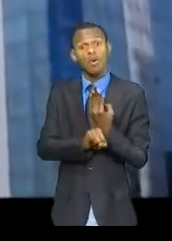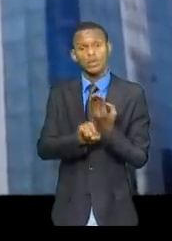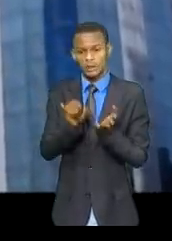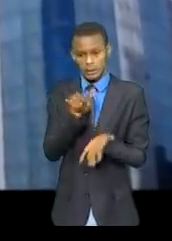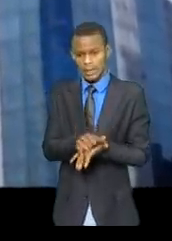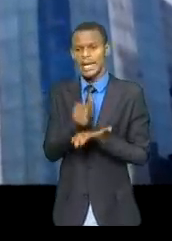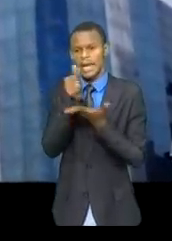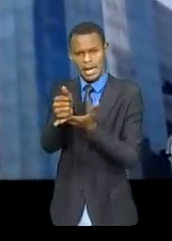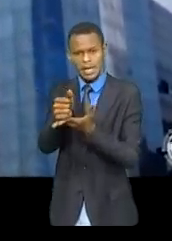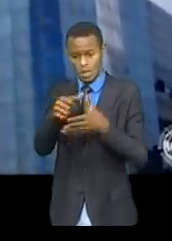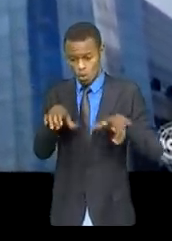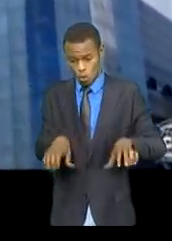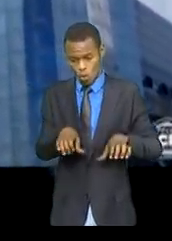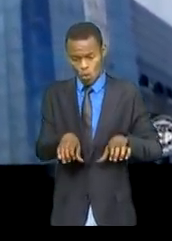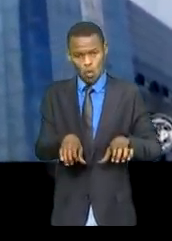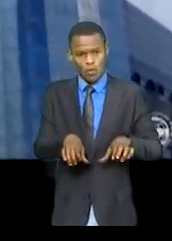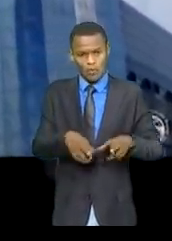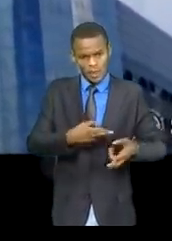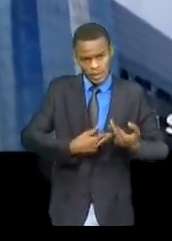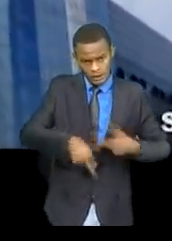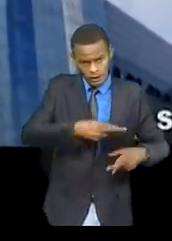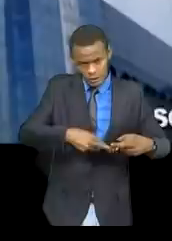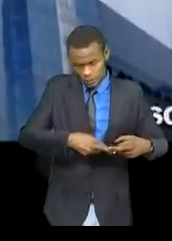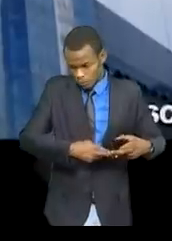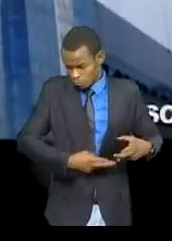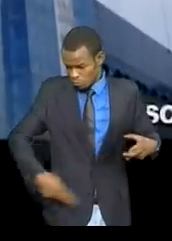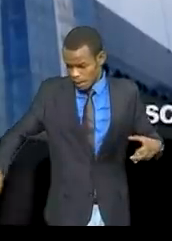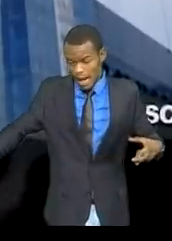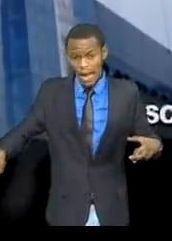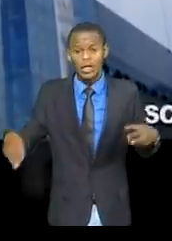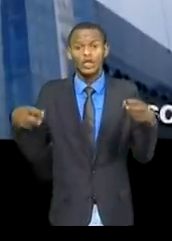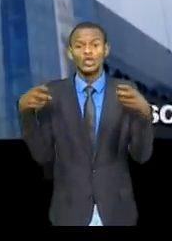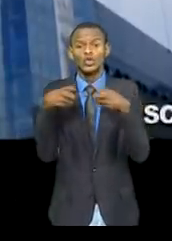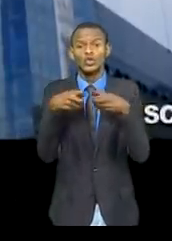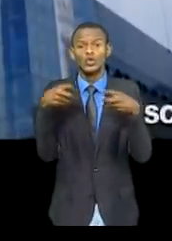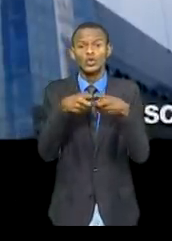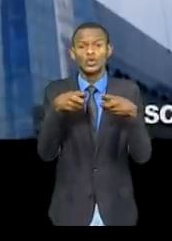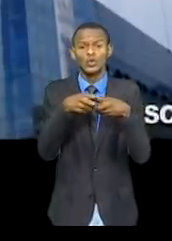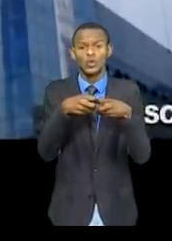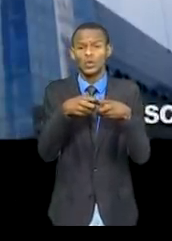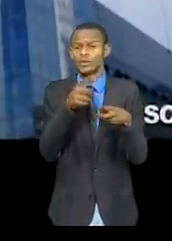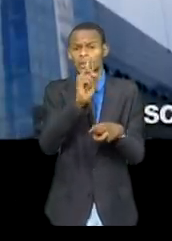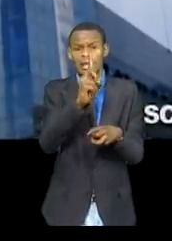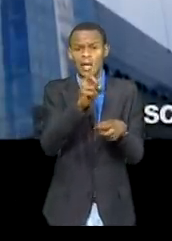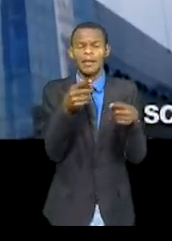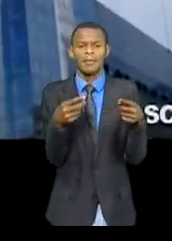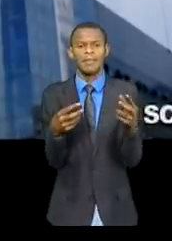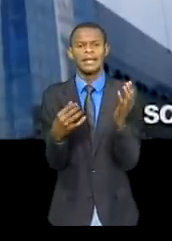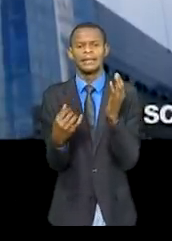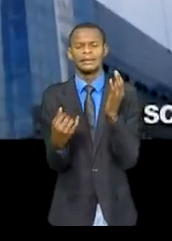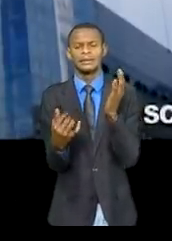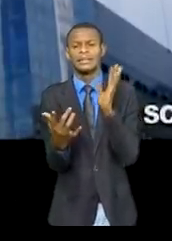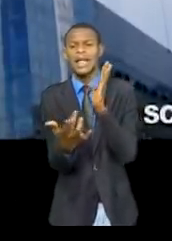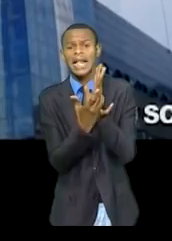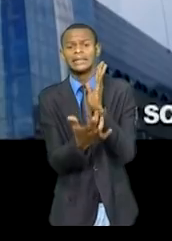d'implanter 116 km de fibre optique à travers le pays, surtout dans sa partie est. Dans un proche avenir, les territoires et secteurs